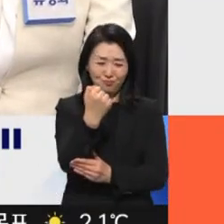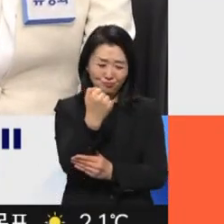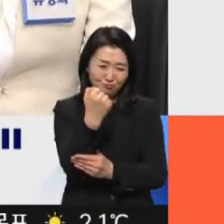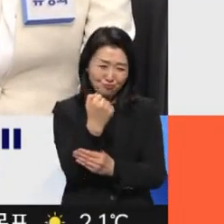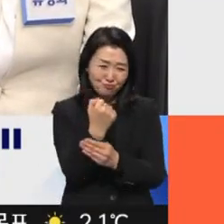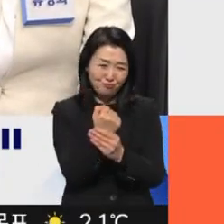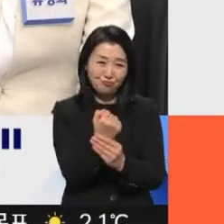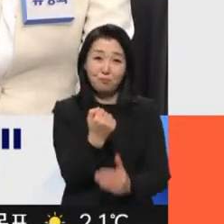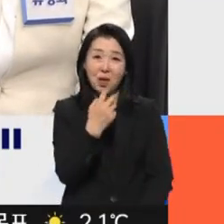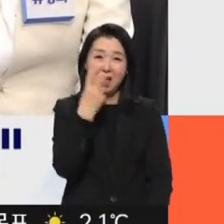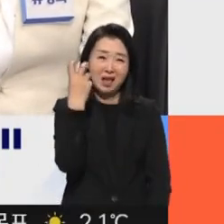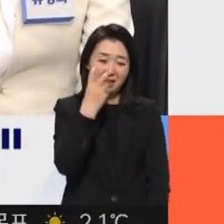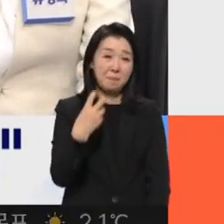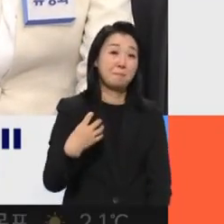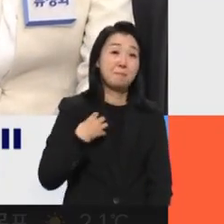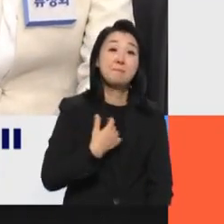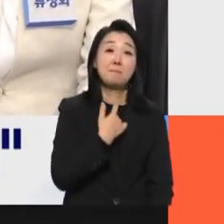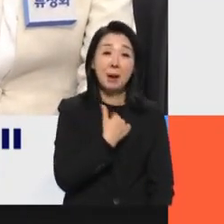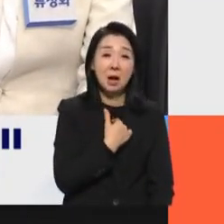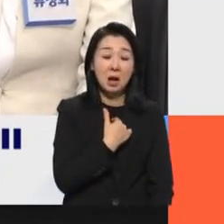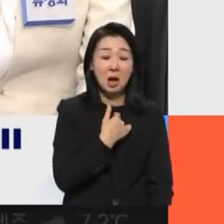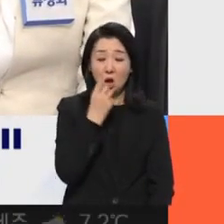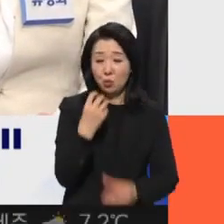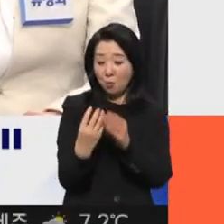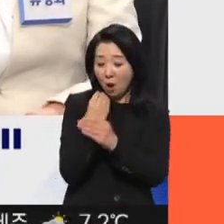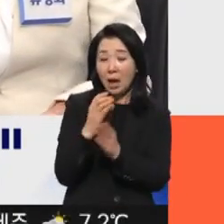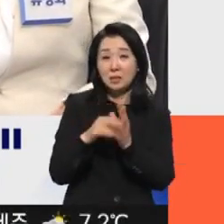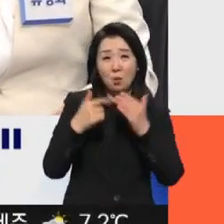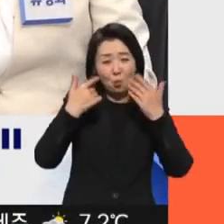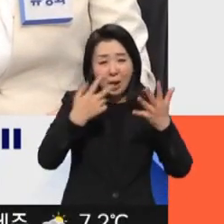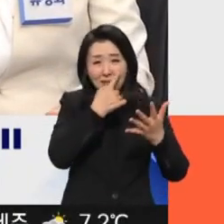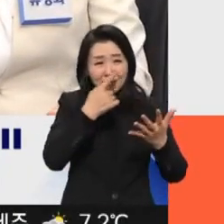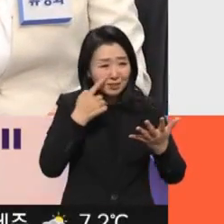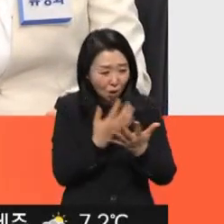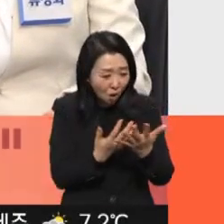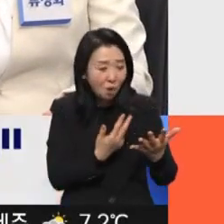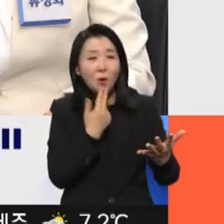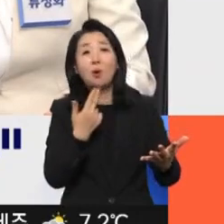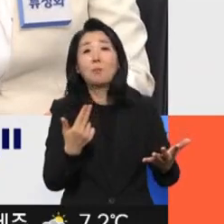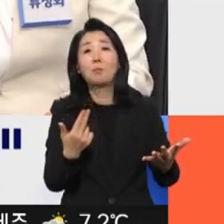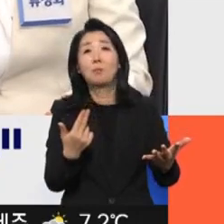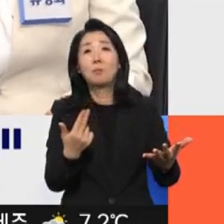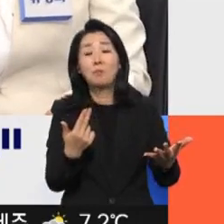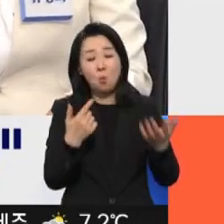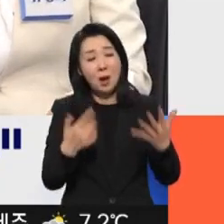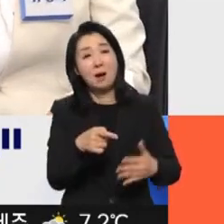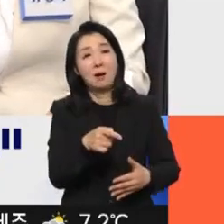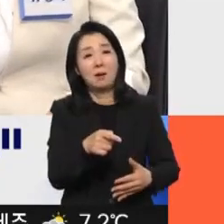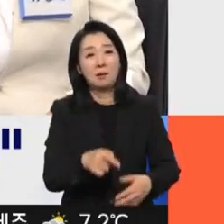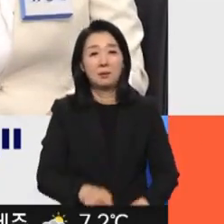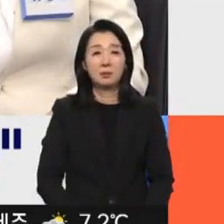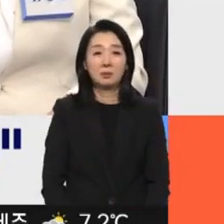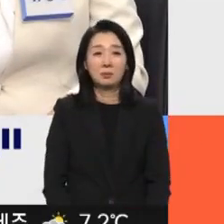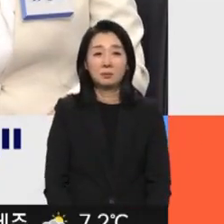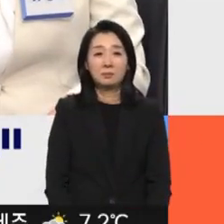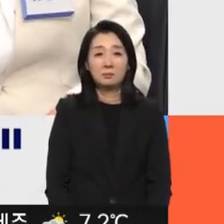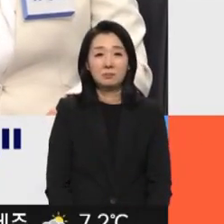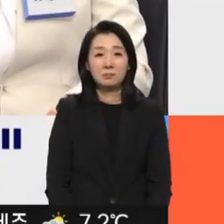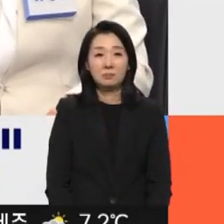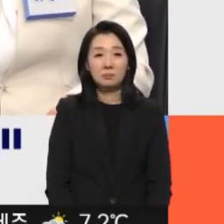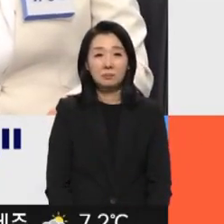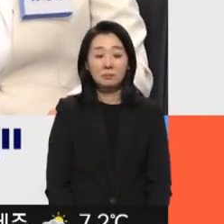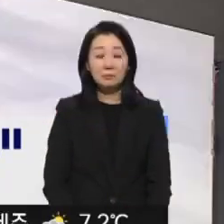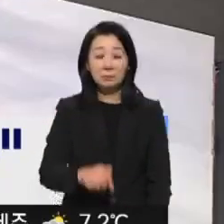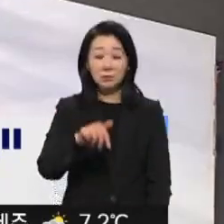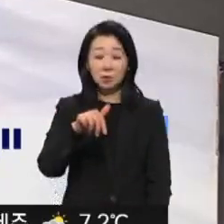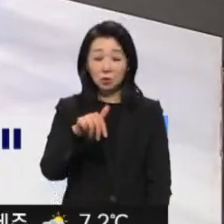사건 수사를 도맡아 했지만 뇌물 사건에서 이 정도로 확실한 증거들이 나오는 경우를 보지 못했다, 이런 말도 했습니다. 네, 뒤이어